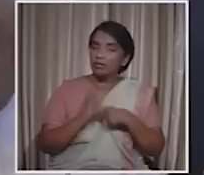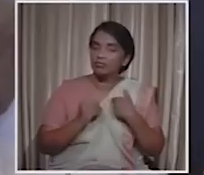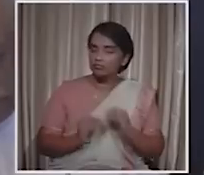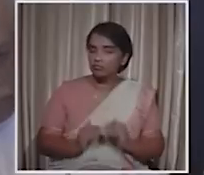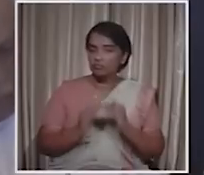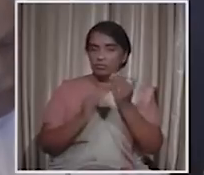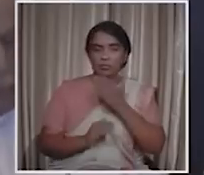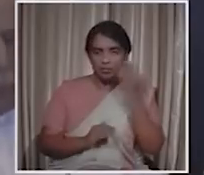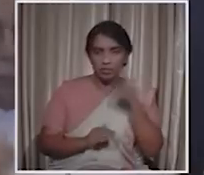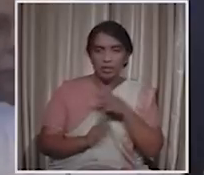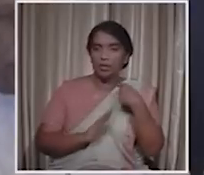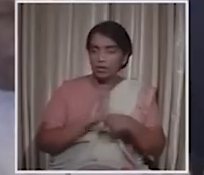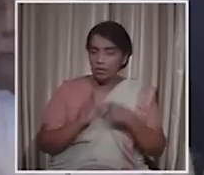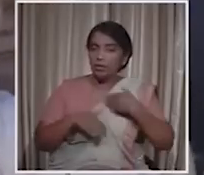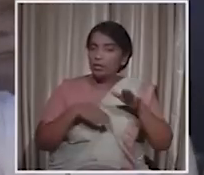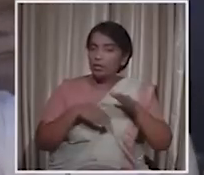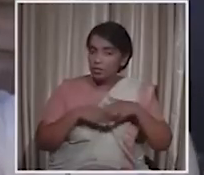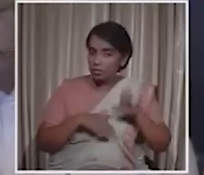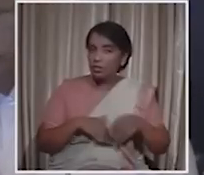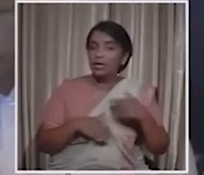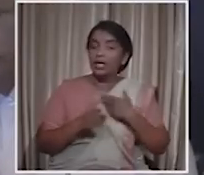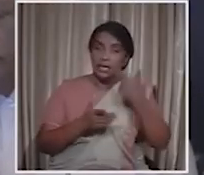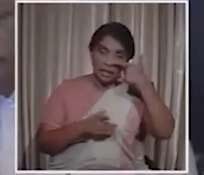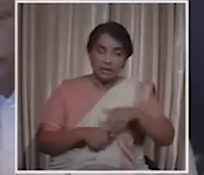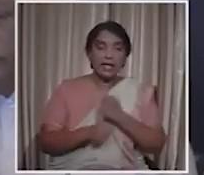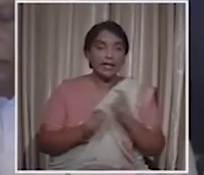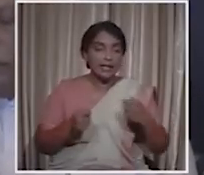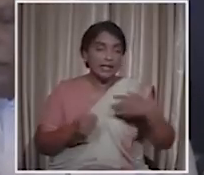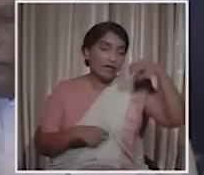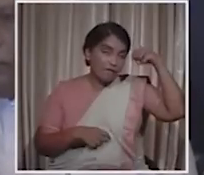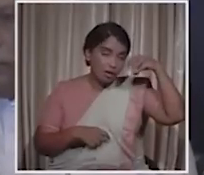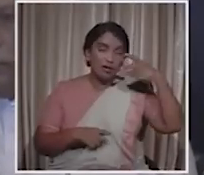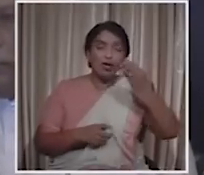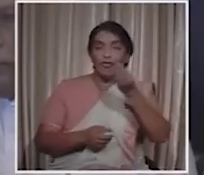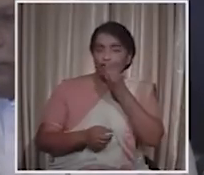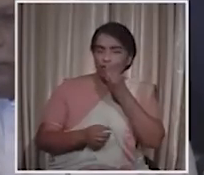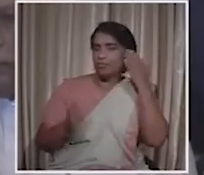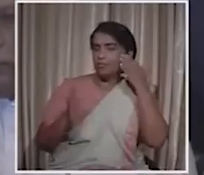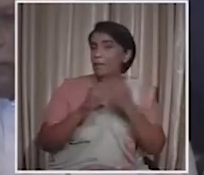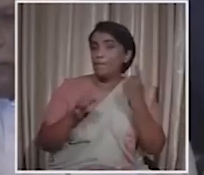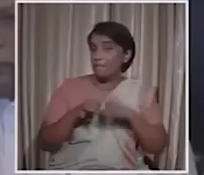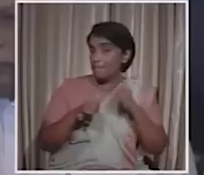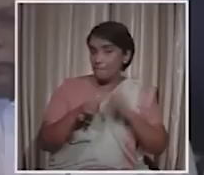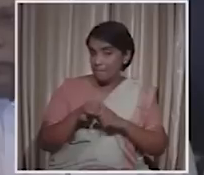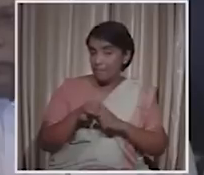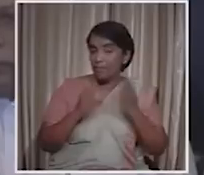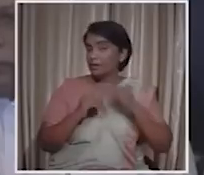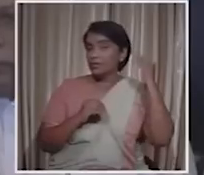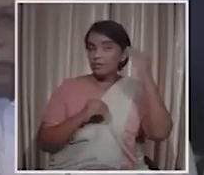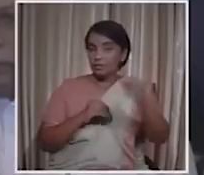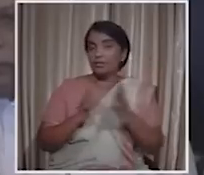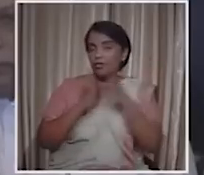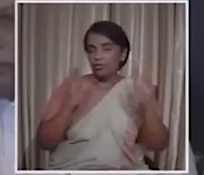ගන්න පුළුවන්. අපි මේ මූණ දෙන්නේ ඉන්ධන ගෑස් විදුලි බලය හා ආහාර පිළිබඳ ප්‍රශ්නයකට එහා ගිය